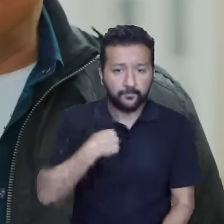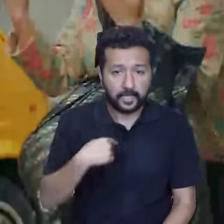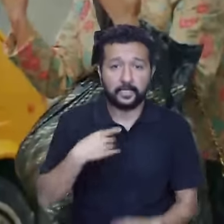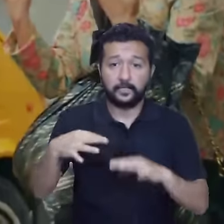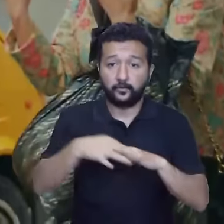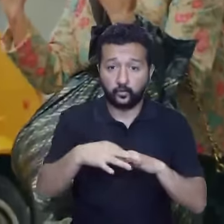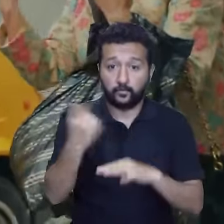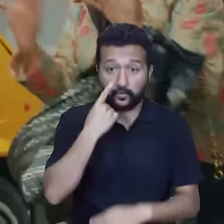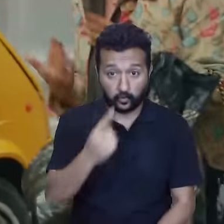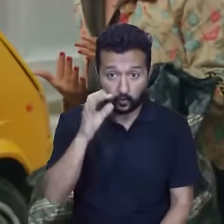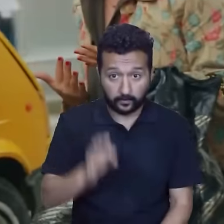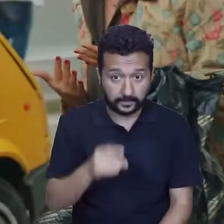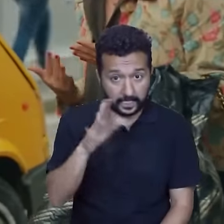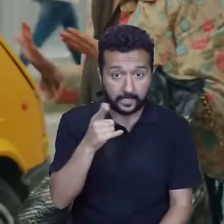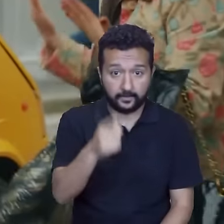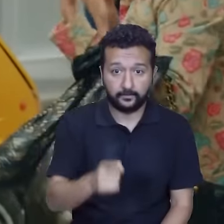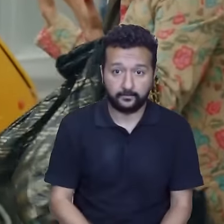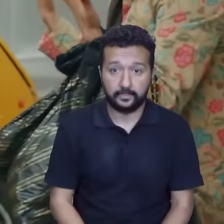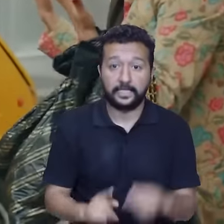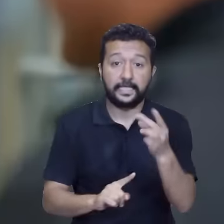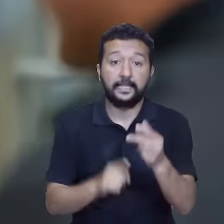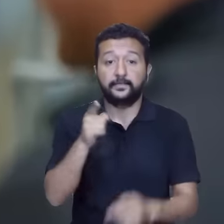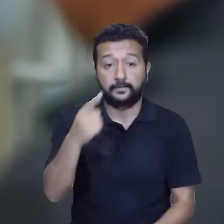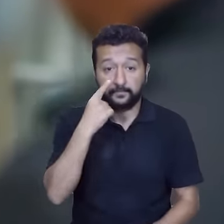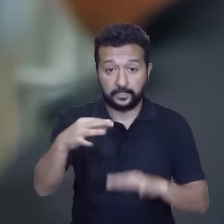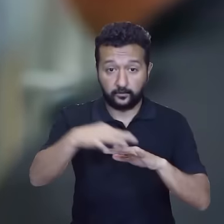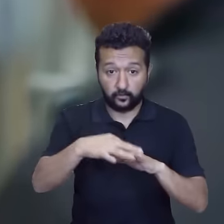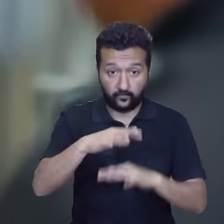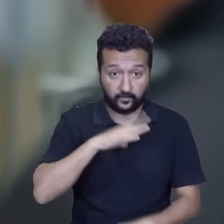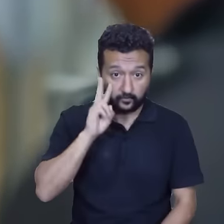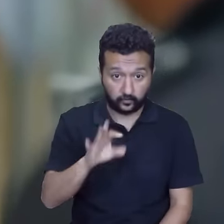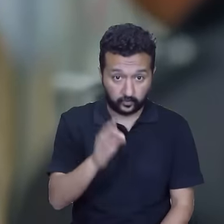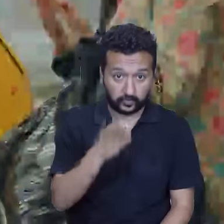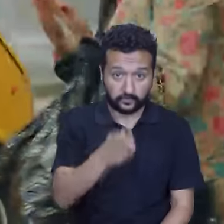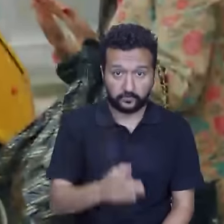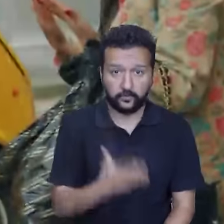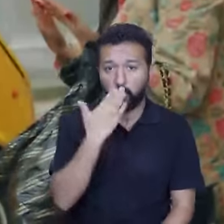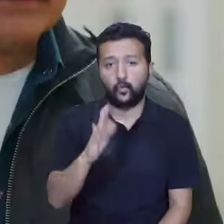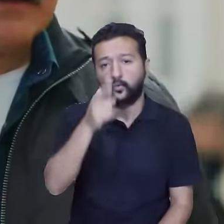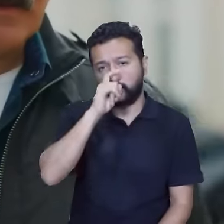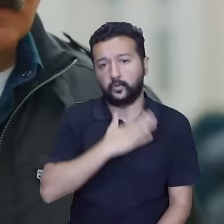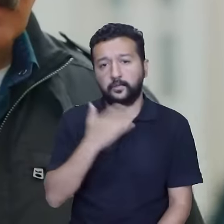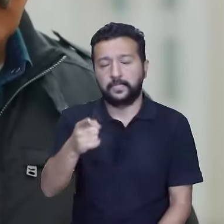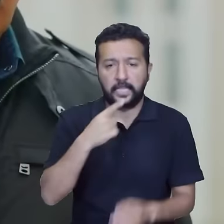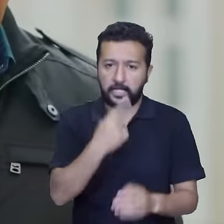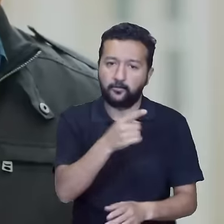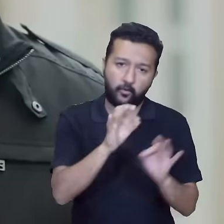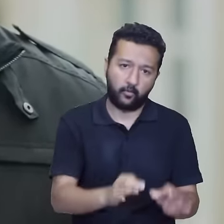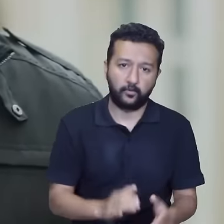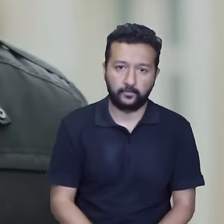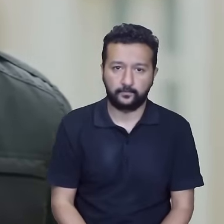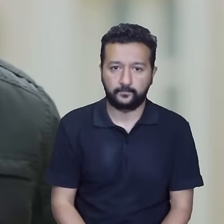benim parmaklarımda yüzük görüyor musun ha? İlyas, parmaklarımda yüzük görebiliyor musun? Yok sultanım, sen ne diyorsan o